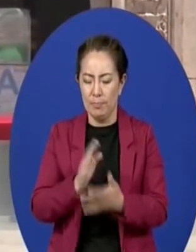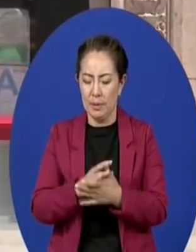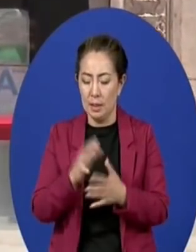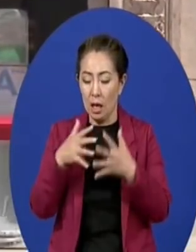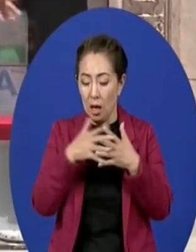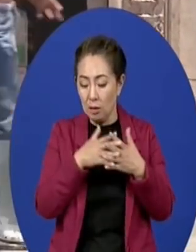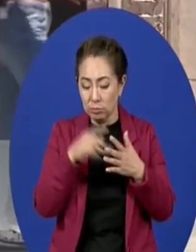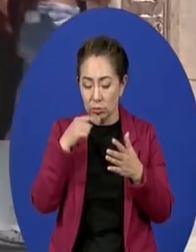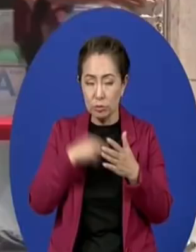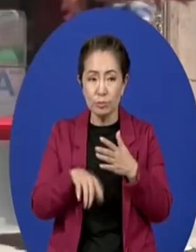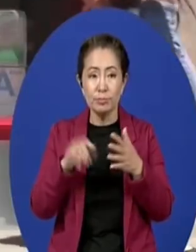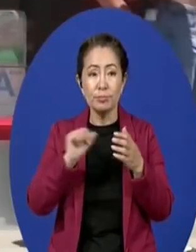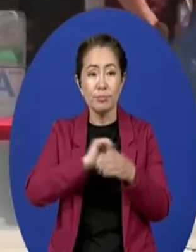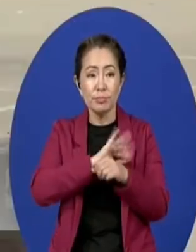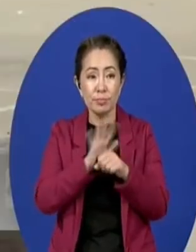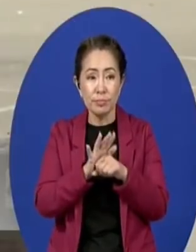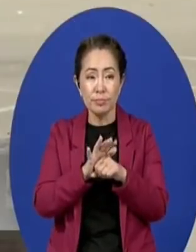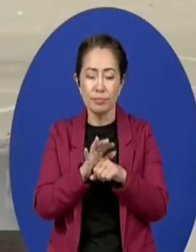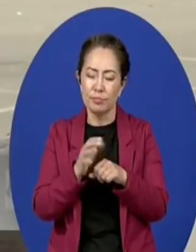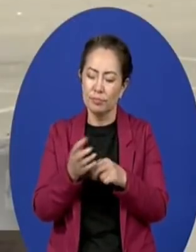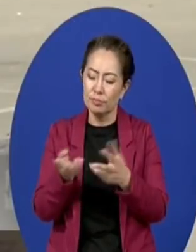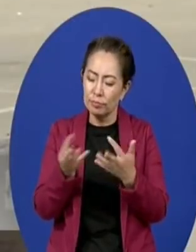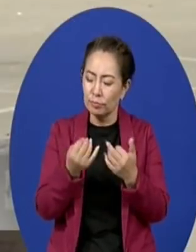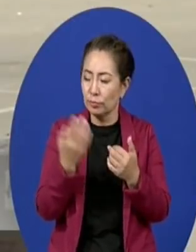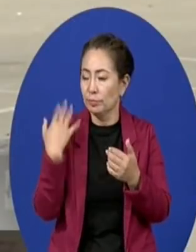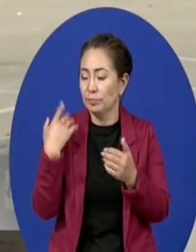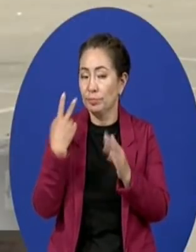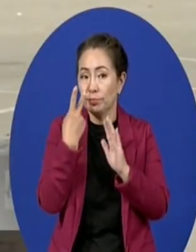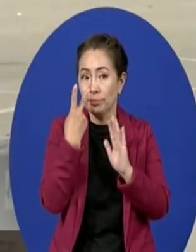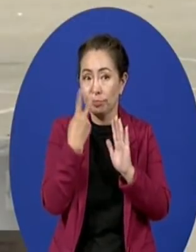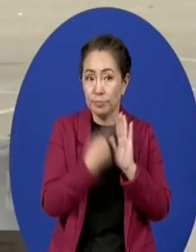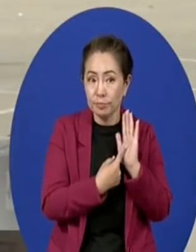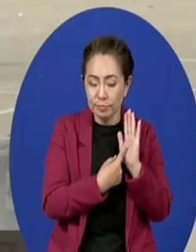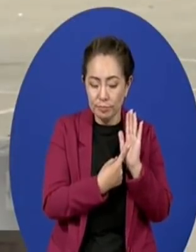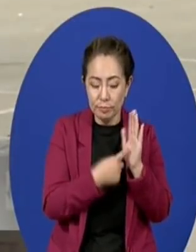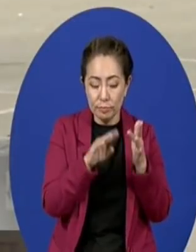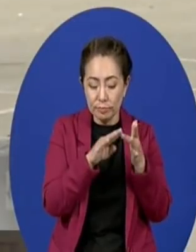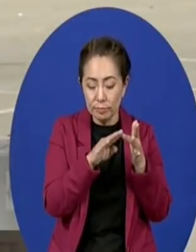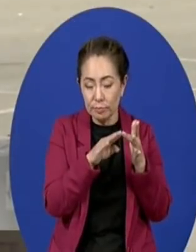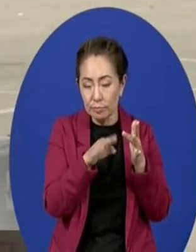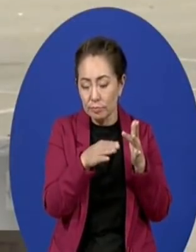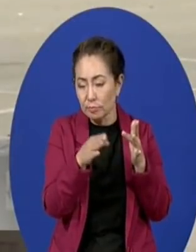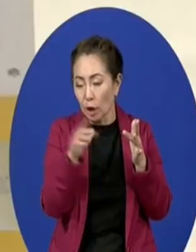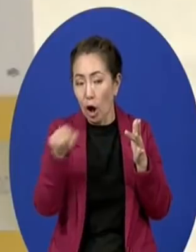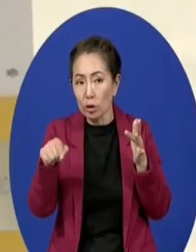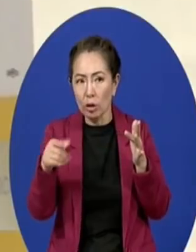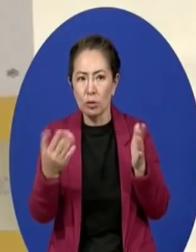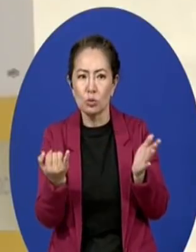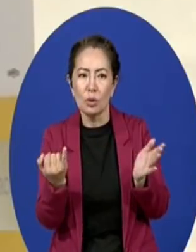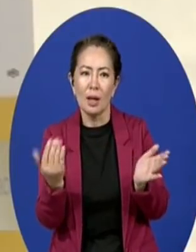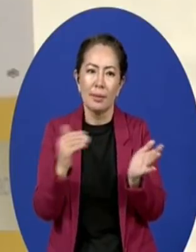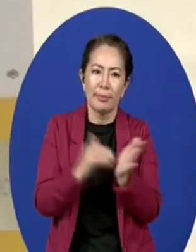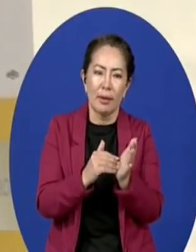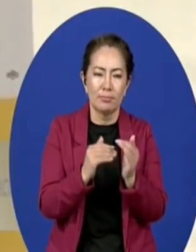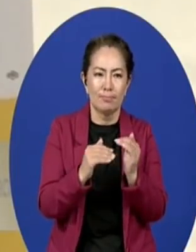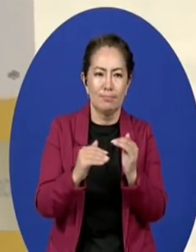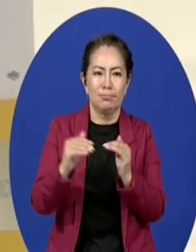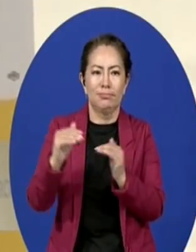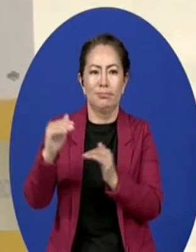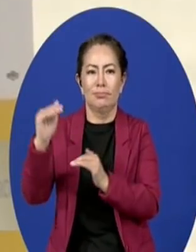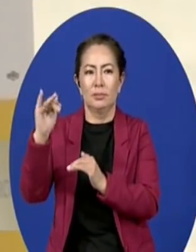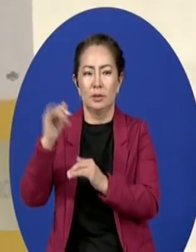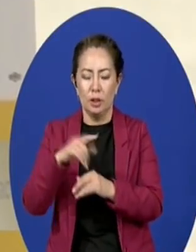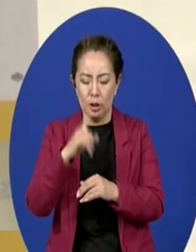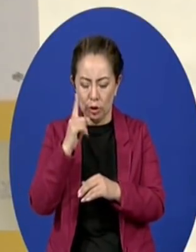нэгдсэн улсад коронавирусны халдварын тохиолдлын тоо өнгөрсөн 2-р сарын дунд үеэс хойш 6 дахин өсөд байгаа маа. Мөн өдөрт бүртгэгдэж